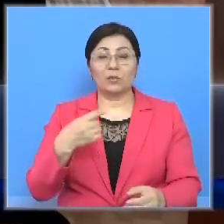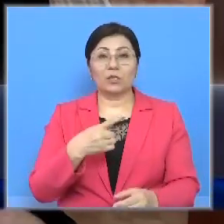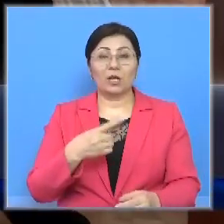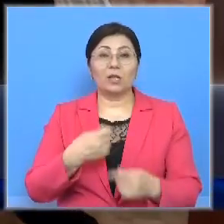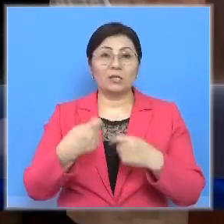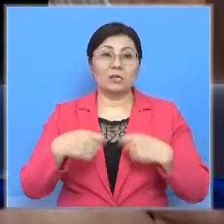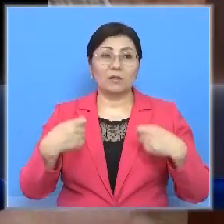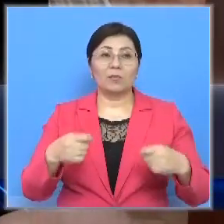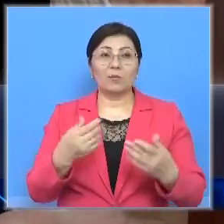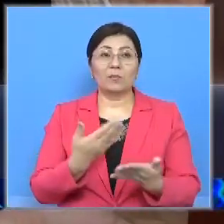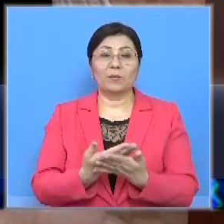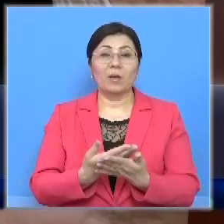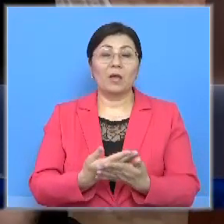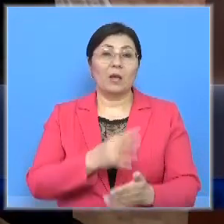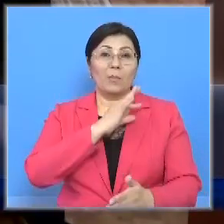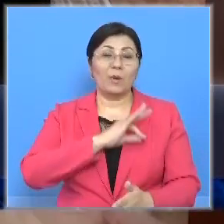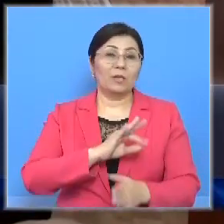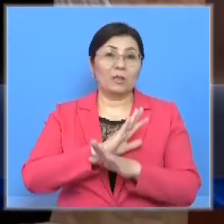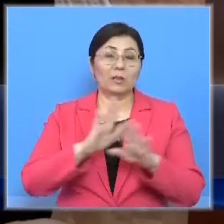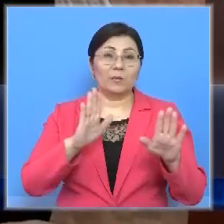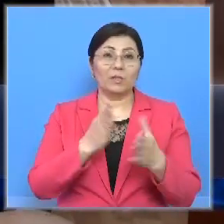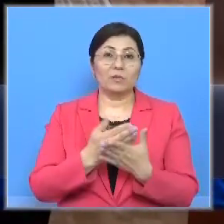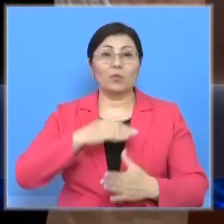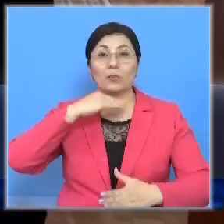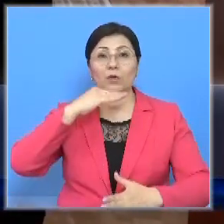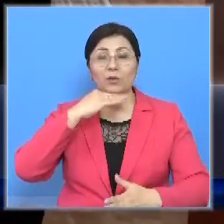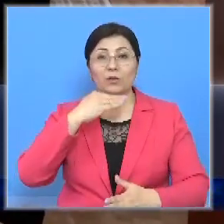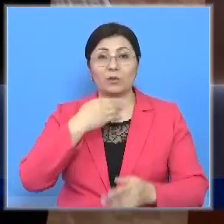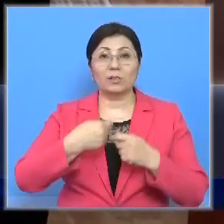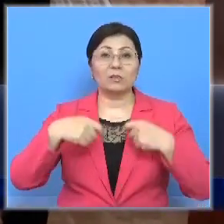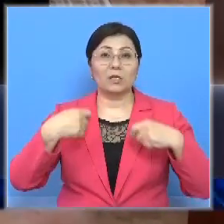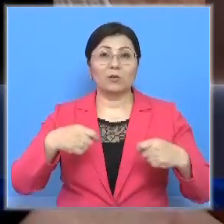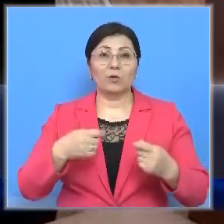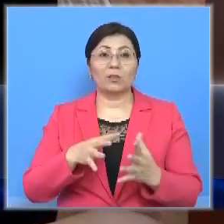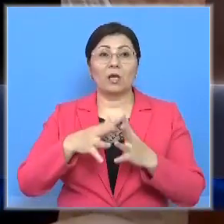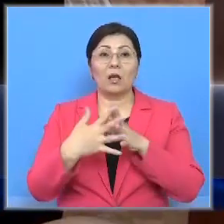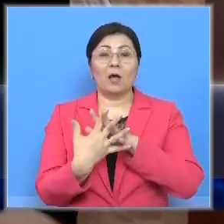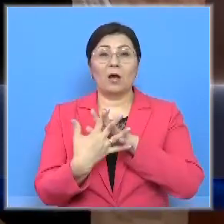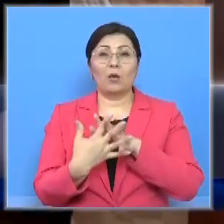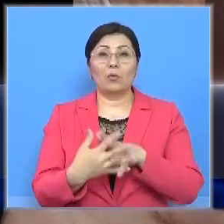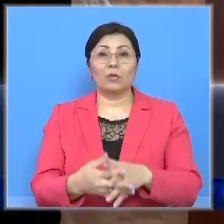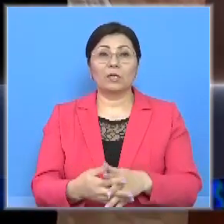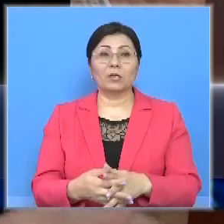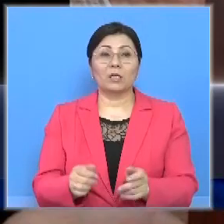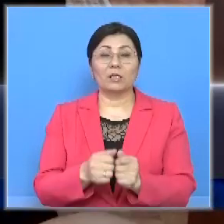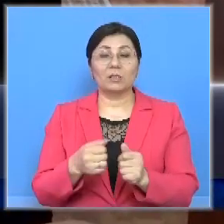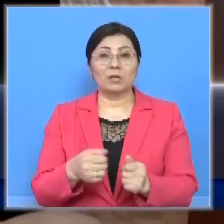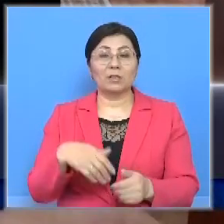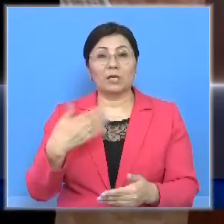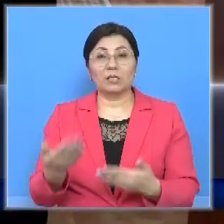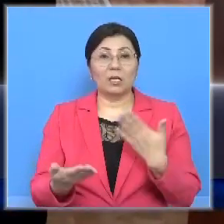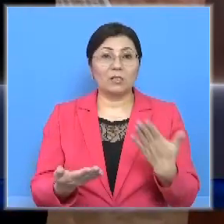емес, оның жаңағы несін етінде пайдалануға, сосын ауылдың осы жан жақтарды